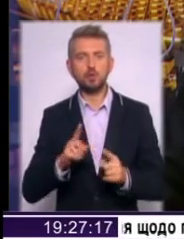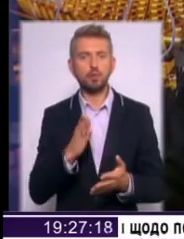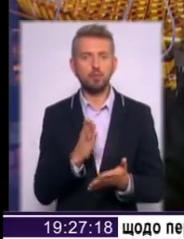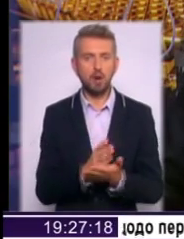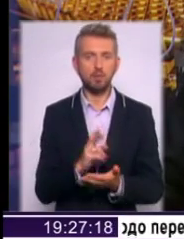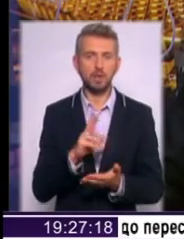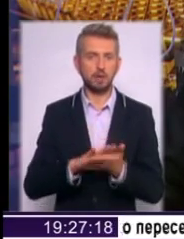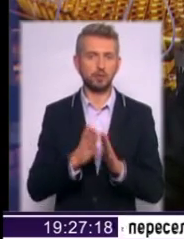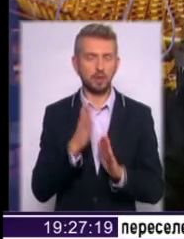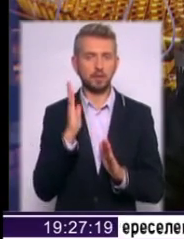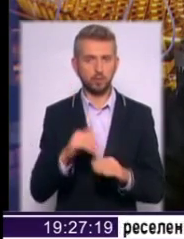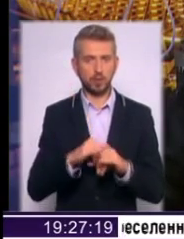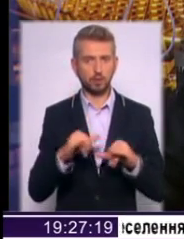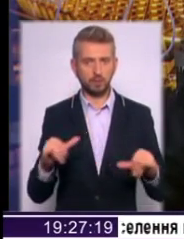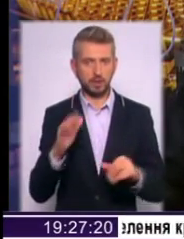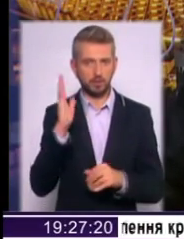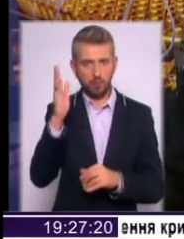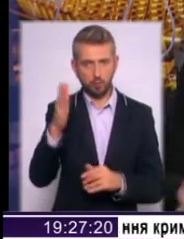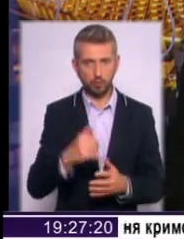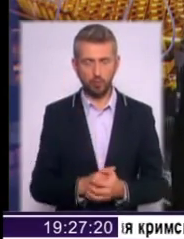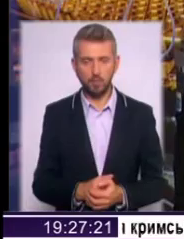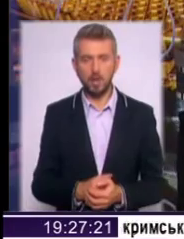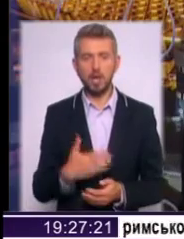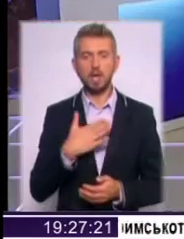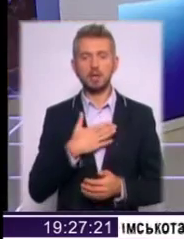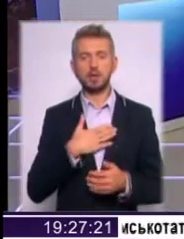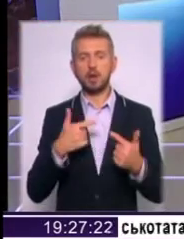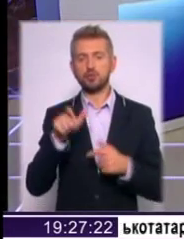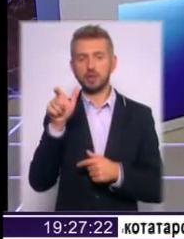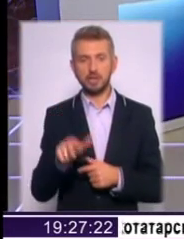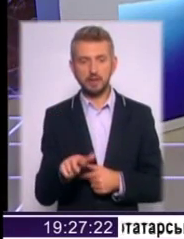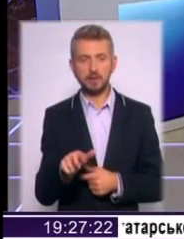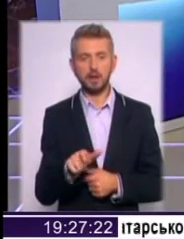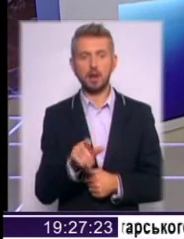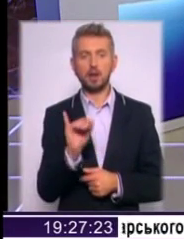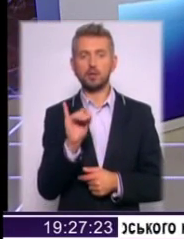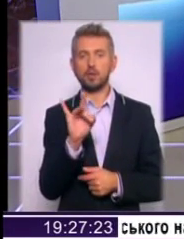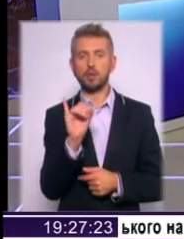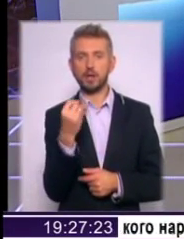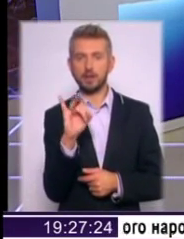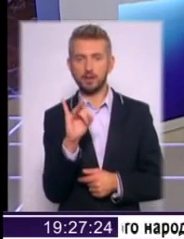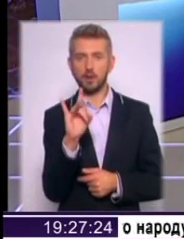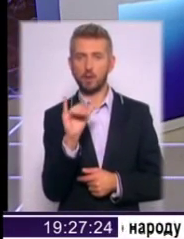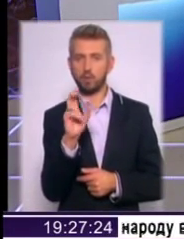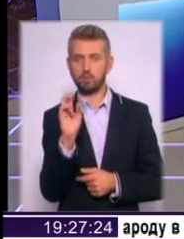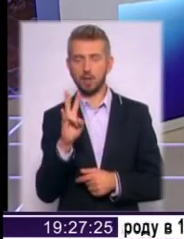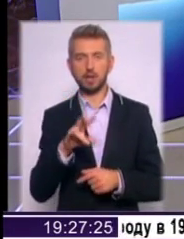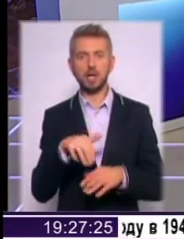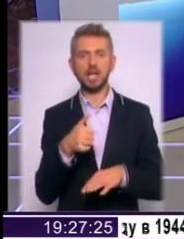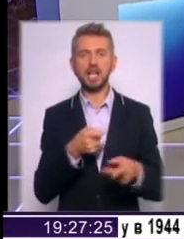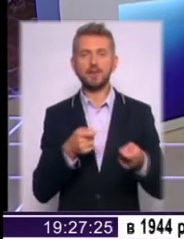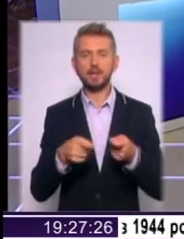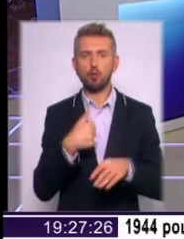як ситуація буде розгортатися у майбутньому. Я із задоволенням вітаю гостя нашої студії, це Юрій Рубан, керівник головного департаменту з